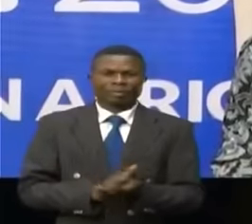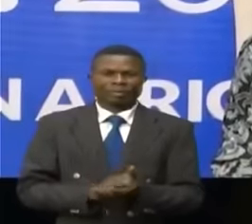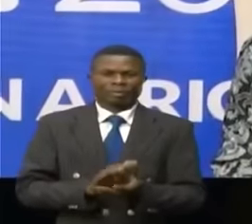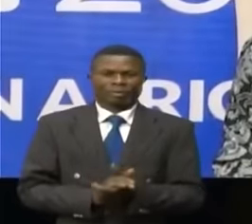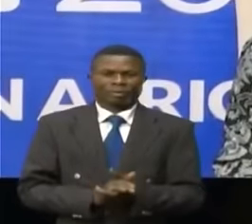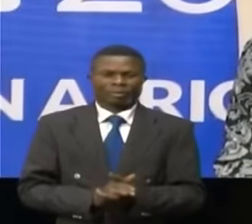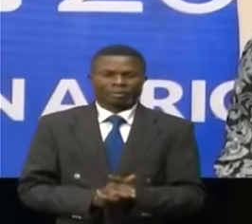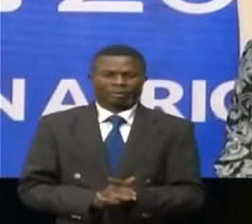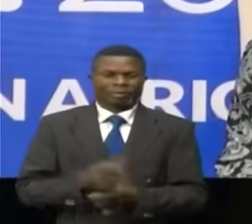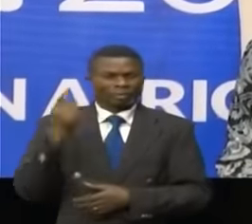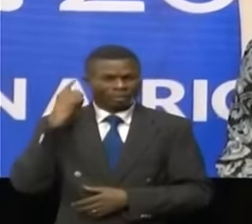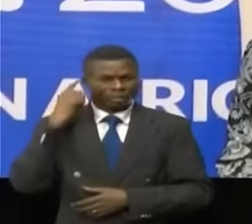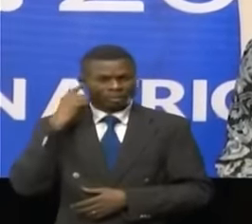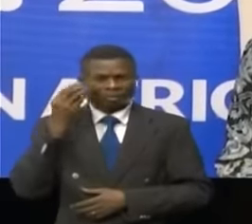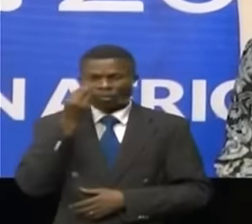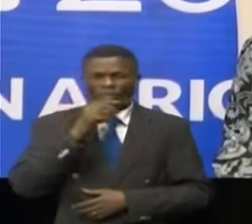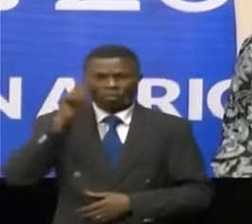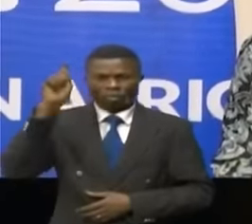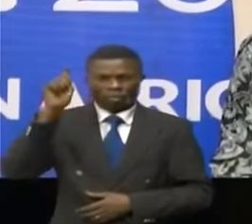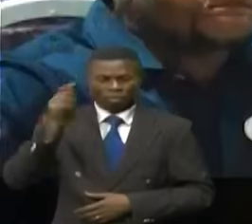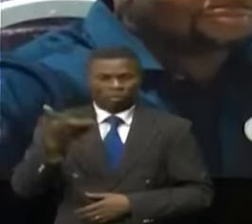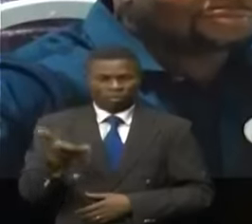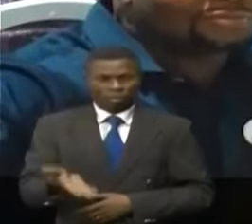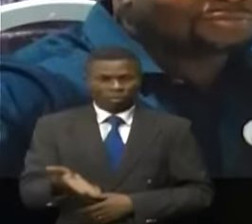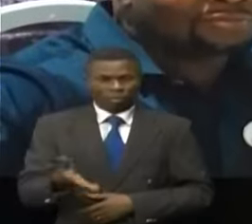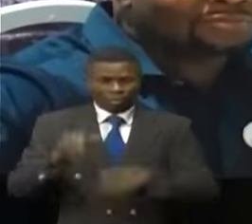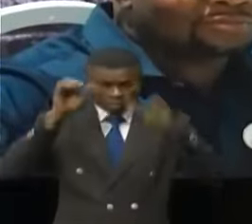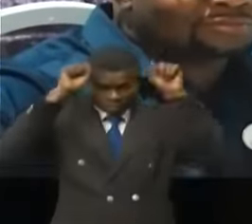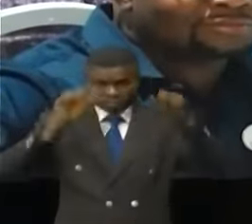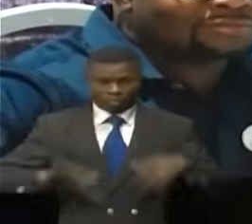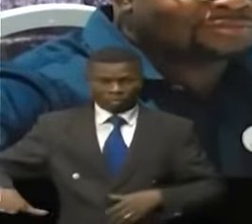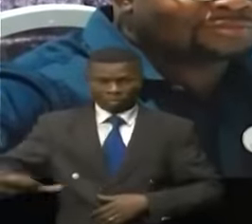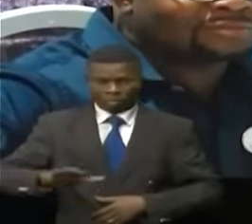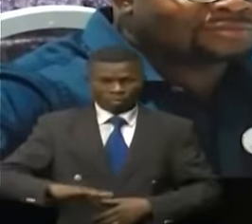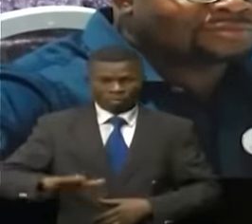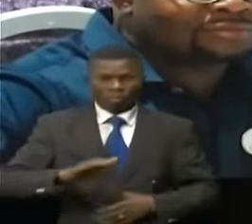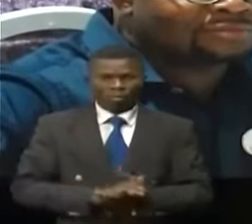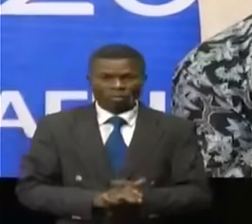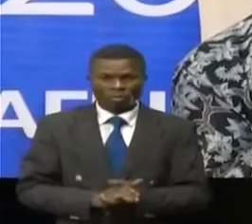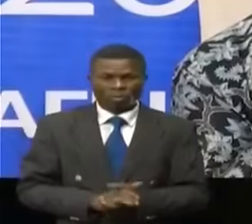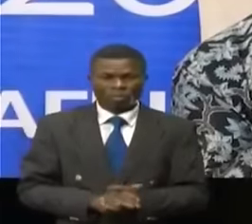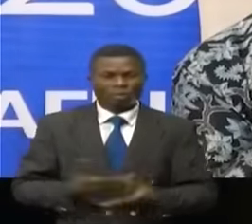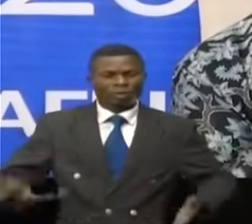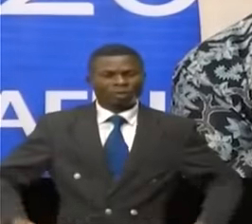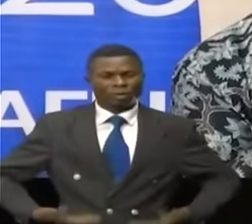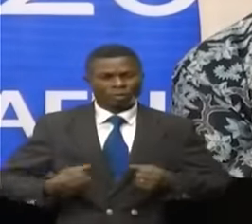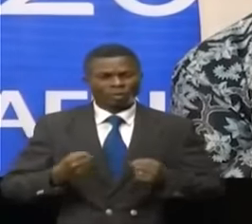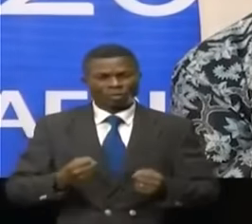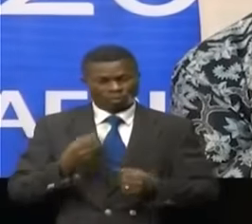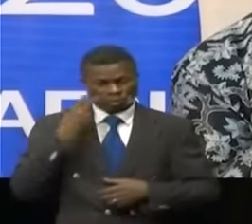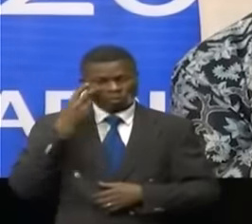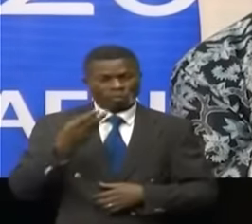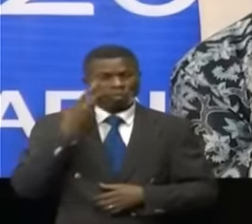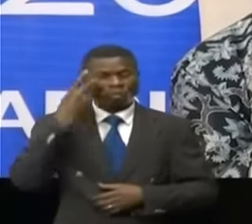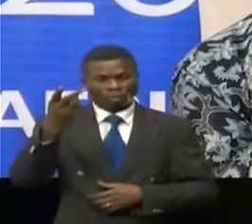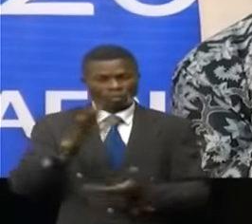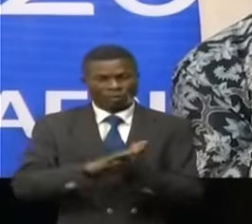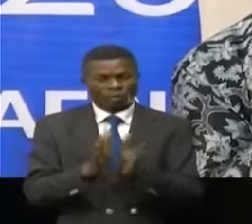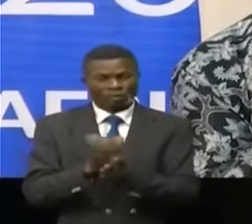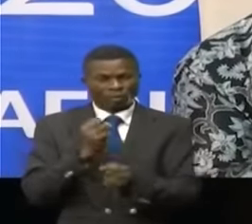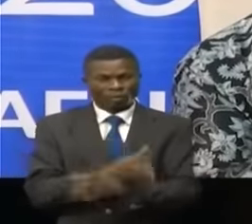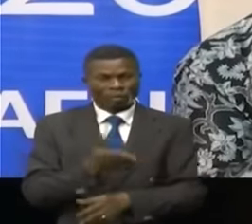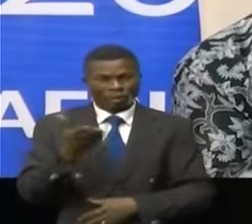Très attentif aux témoignages donnés sur place, le président de la République s'est dit heureux de voir sa vision se